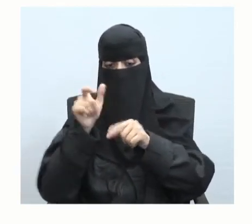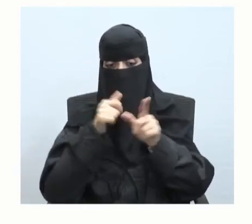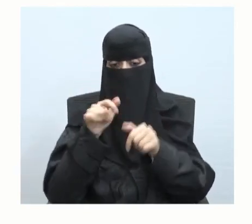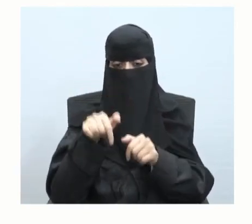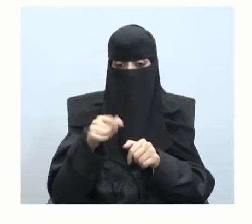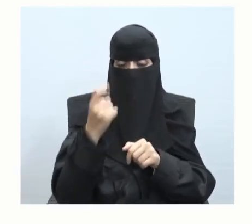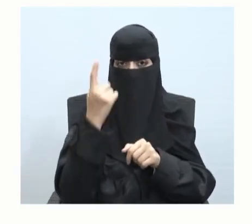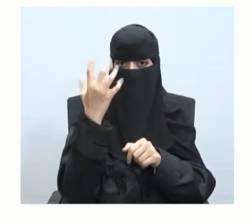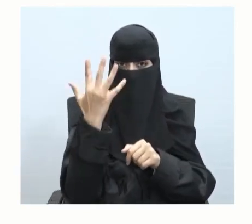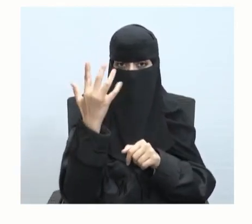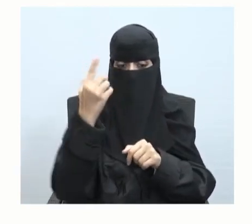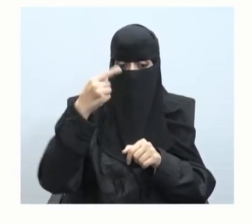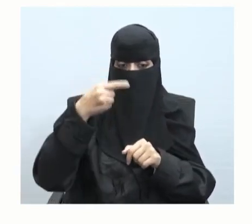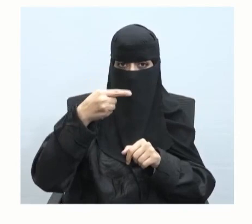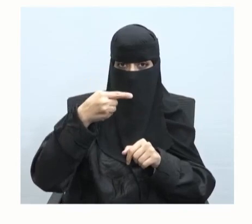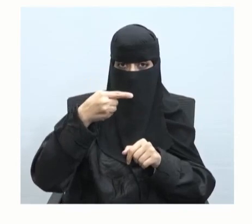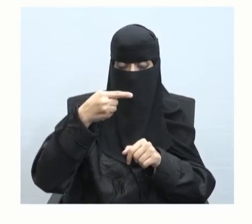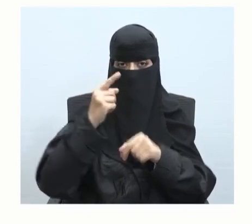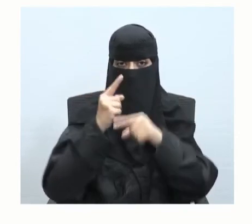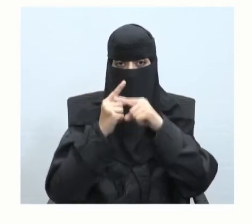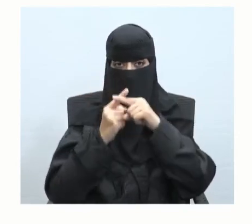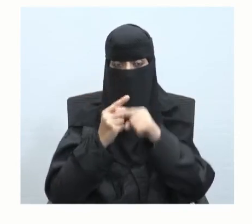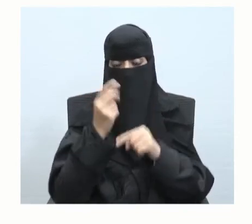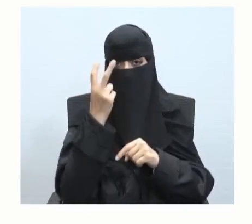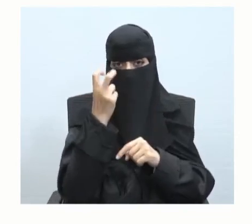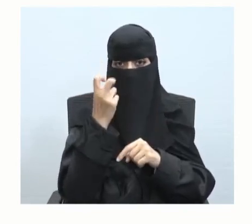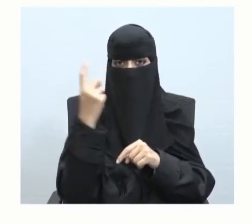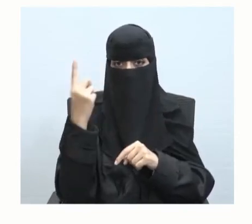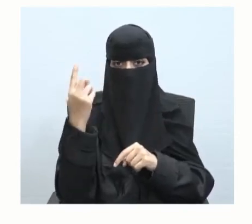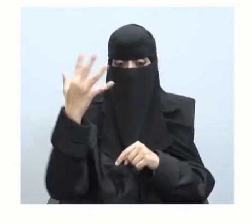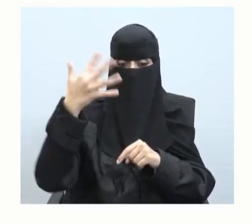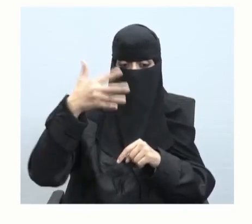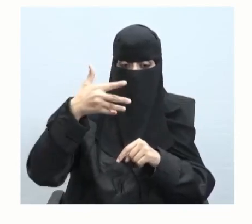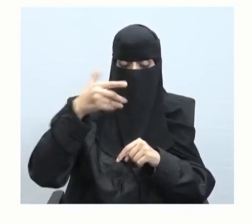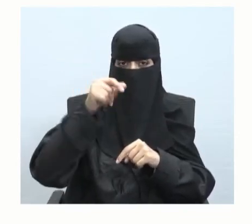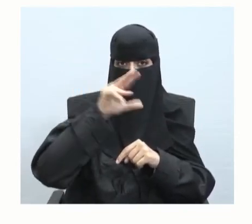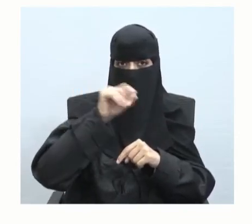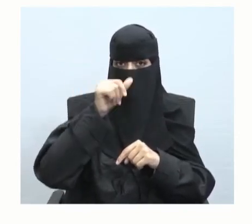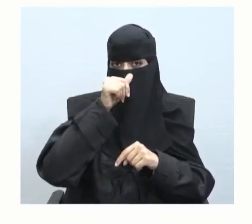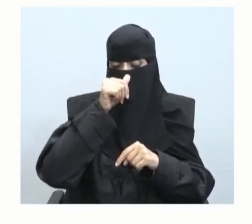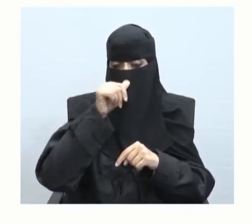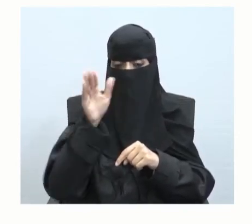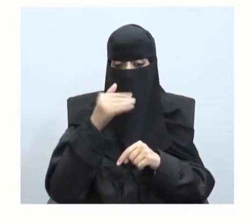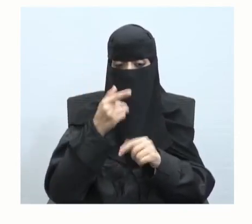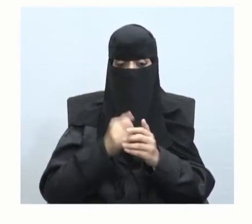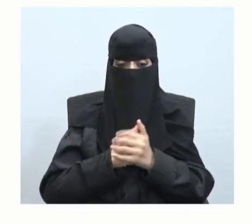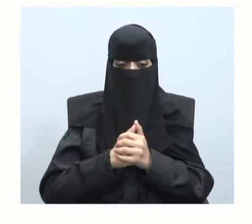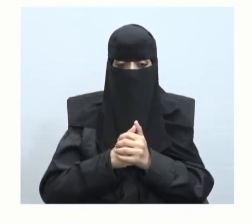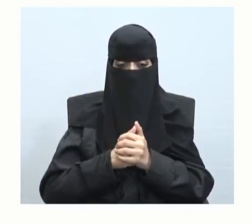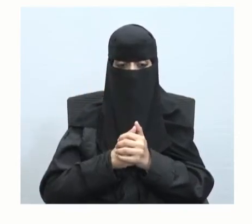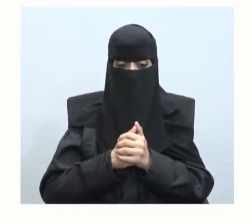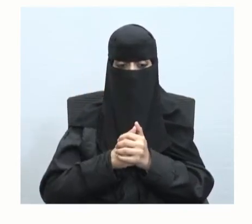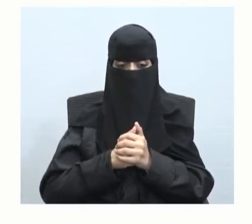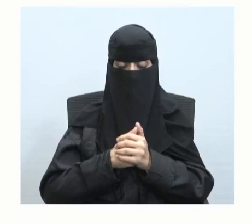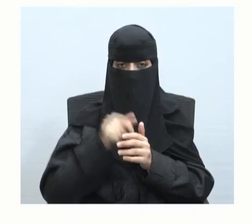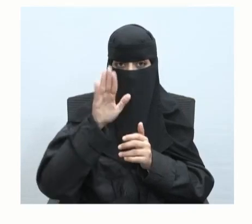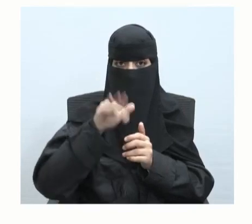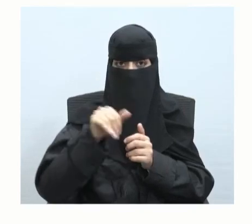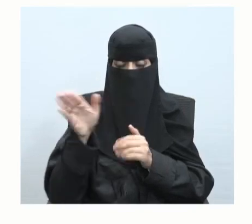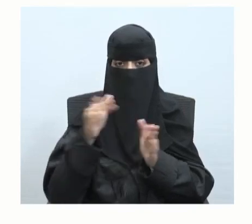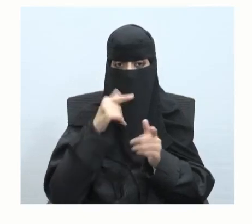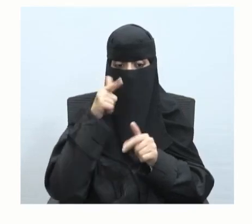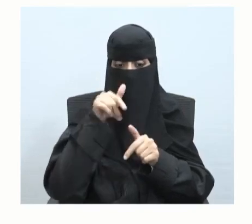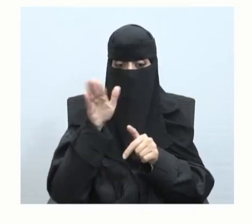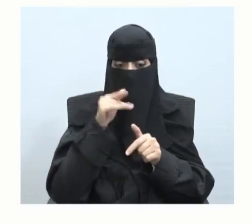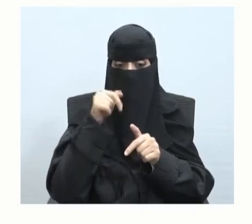ال251 احضر الان قم بالتعويض اولا كما ذكرنا ان القانون بهذه الطريقه